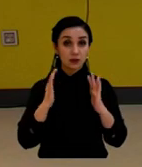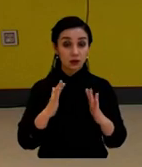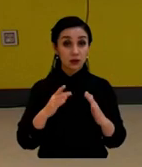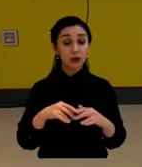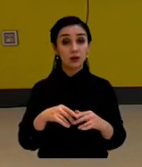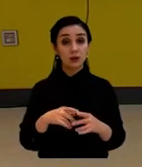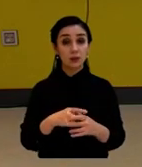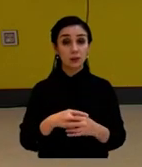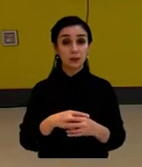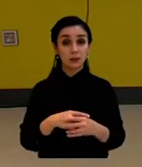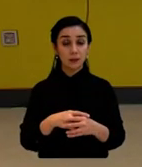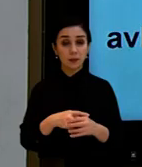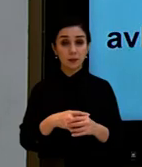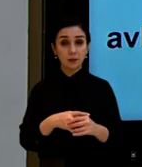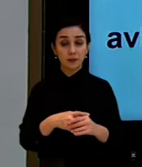boradi.